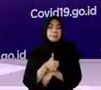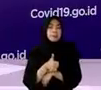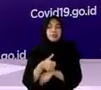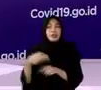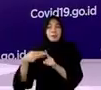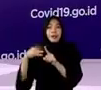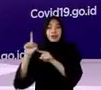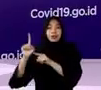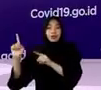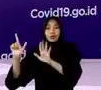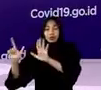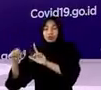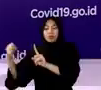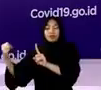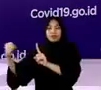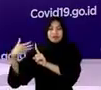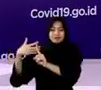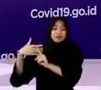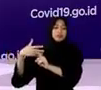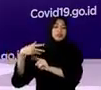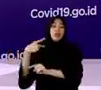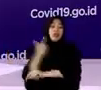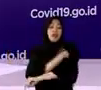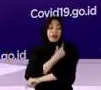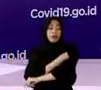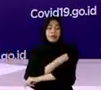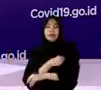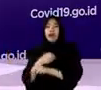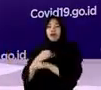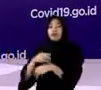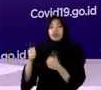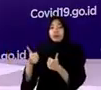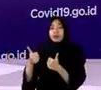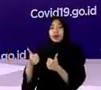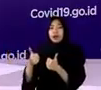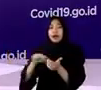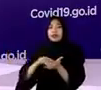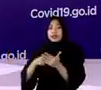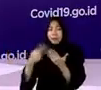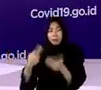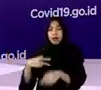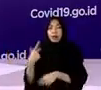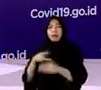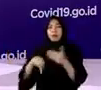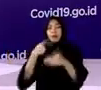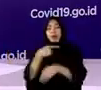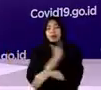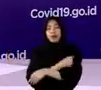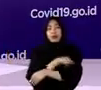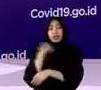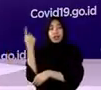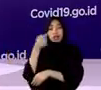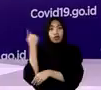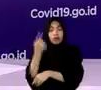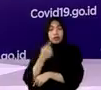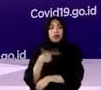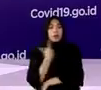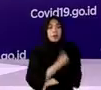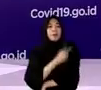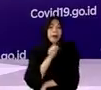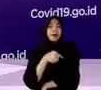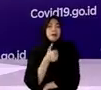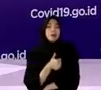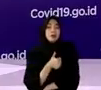varian B117, sehingga masih dapat digunakan dalam program vaksinasi nasional. Dan sebagai